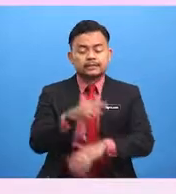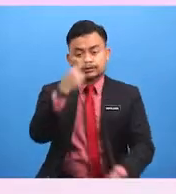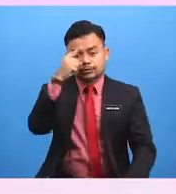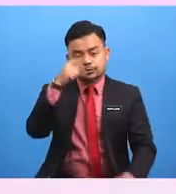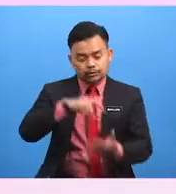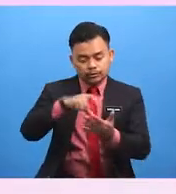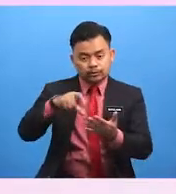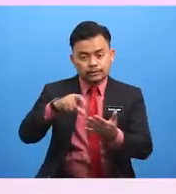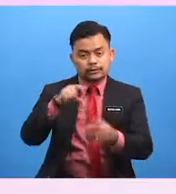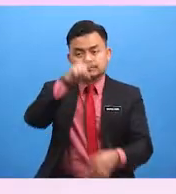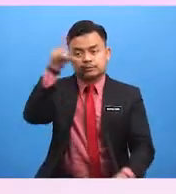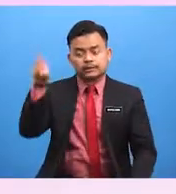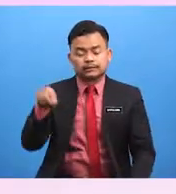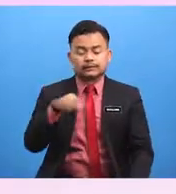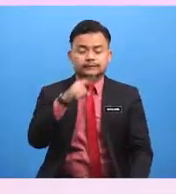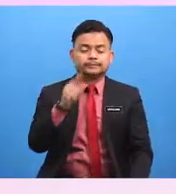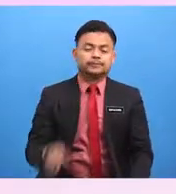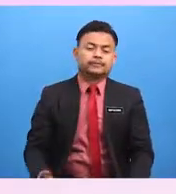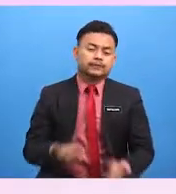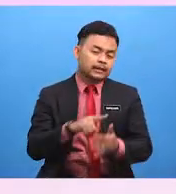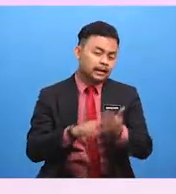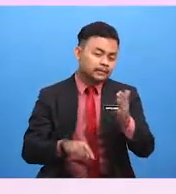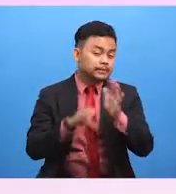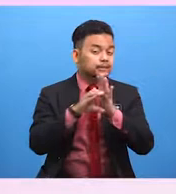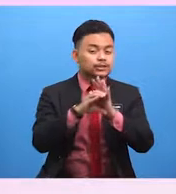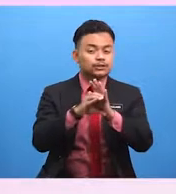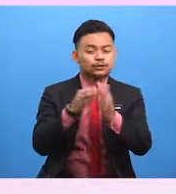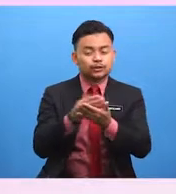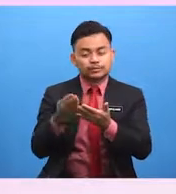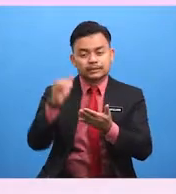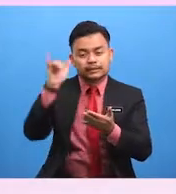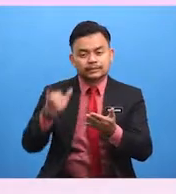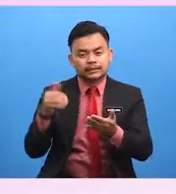Apa agaknya contoh objek yang mempunyai bentuk bulatan?